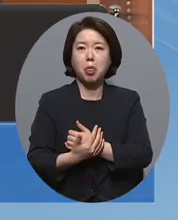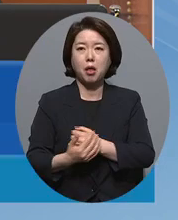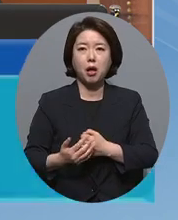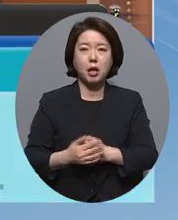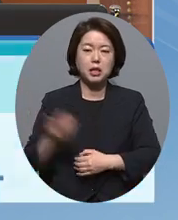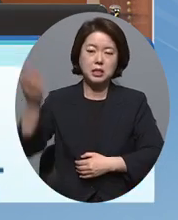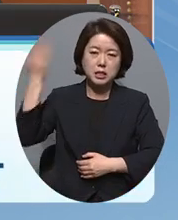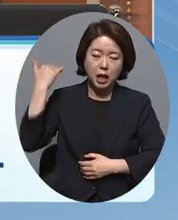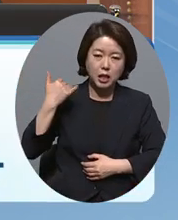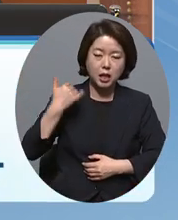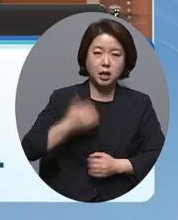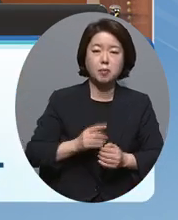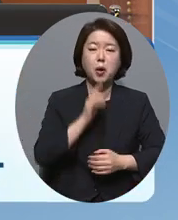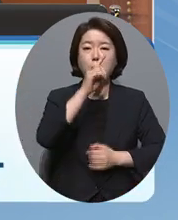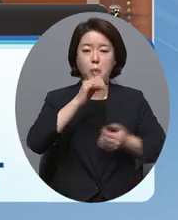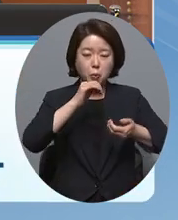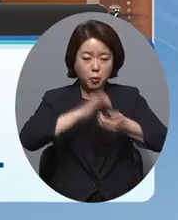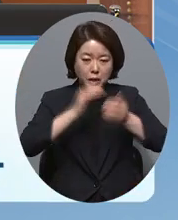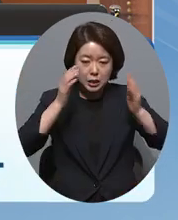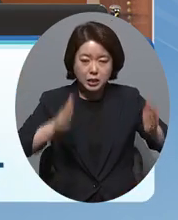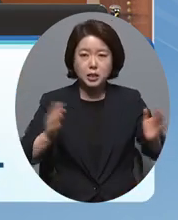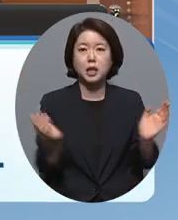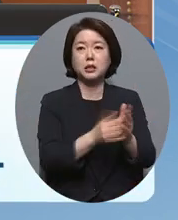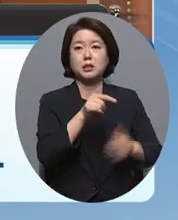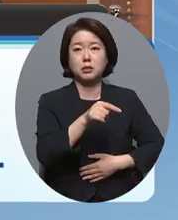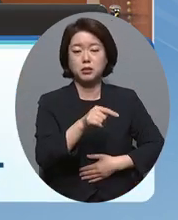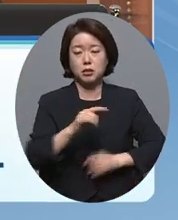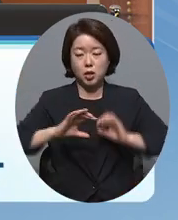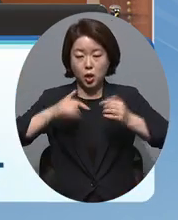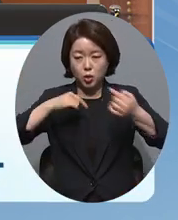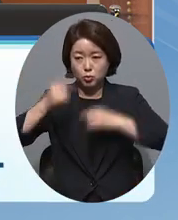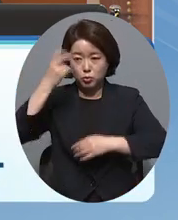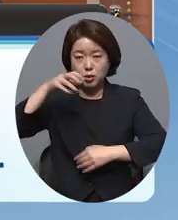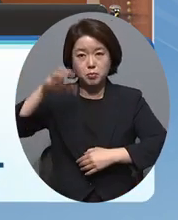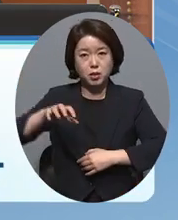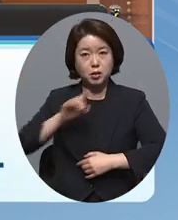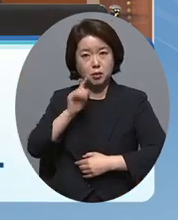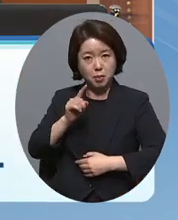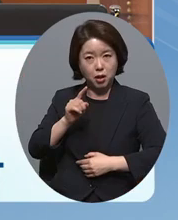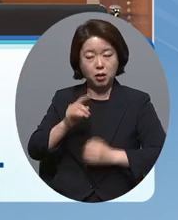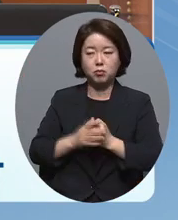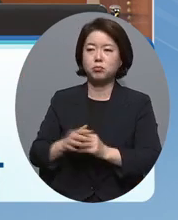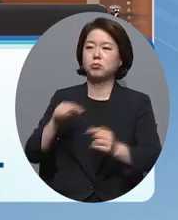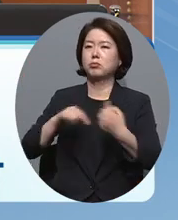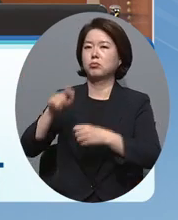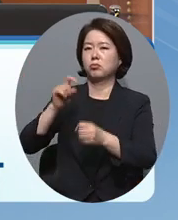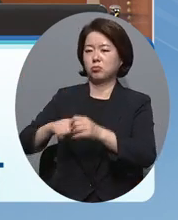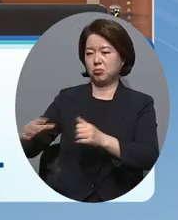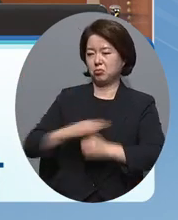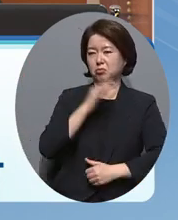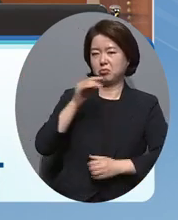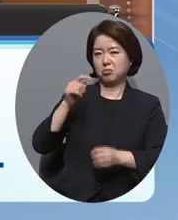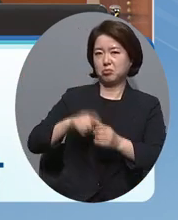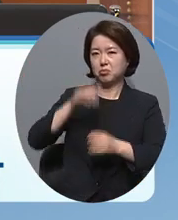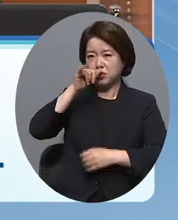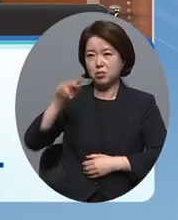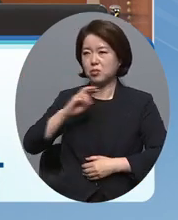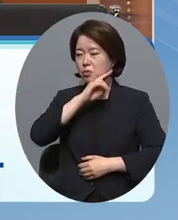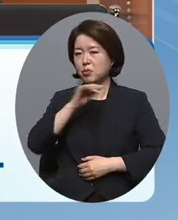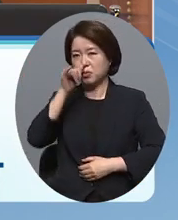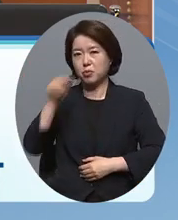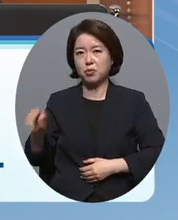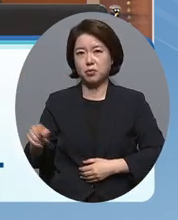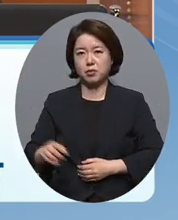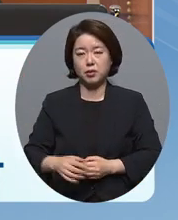철진한 이미 공소시효도 이미 지난 내용을 국정감사장에서 언급했다는 것은 정치적 의도가 있지 않나라는 걸 의심할 수밖에